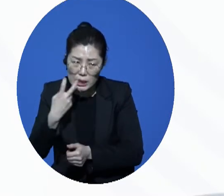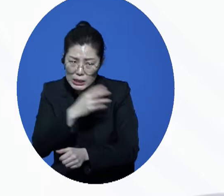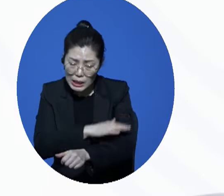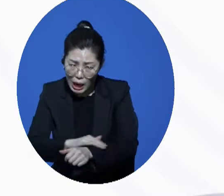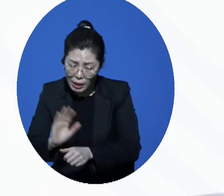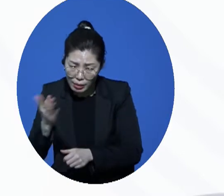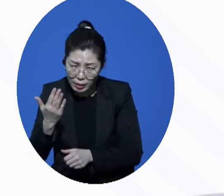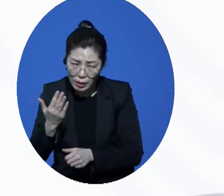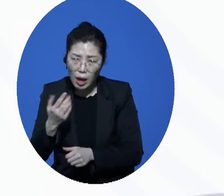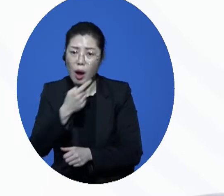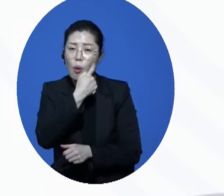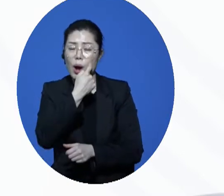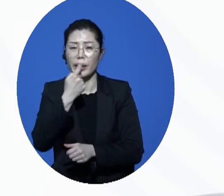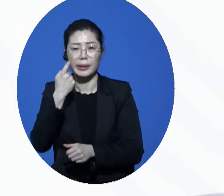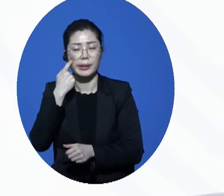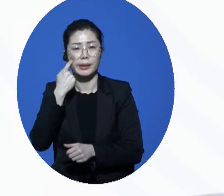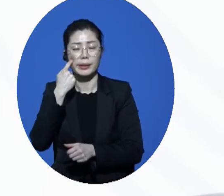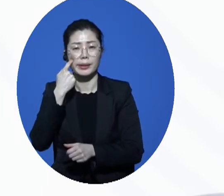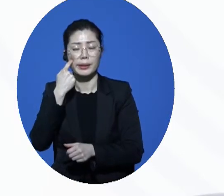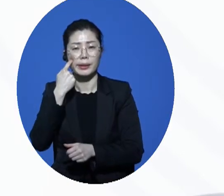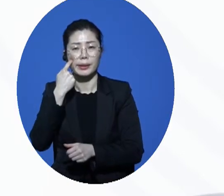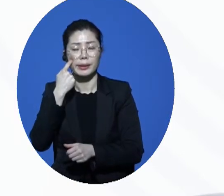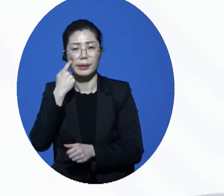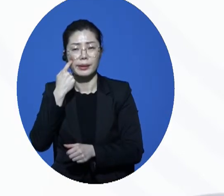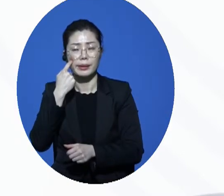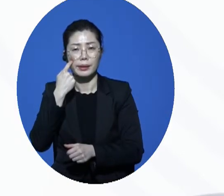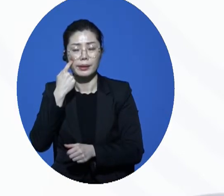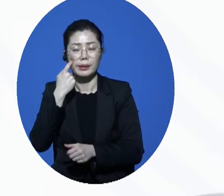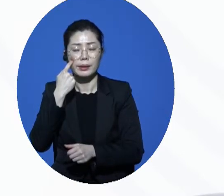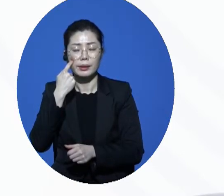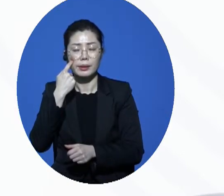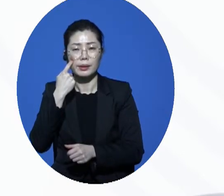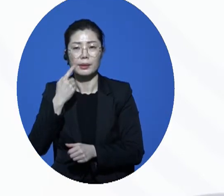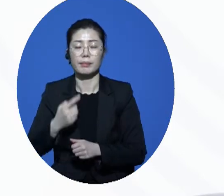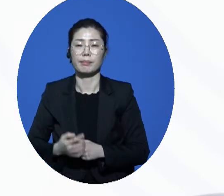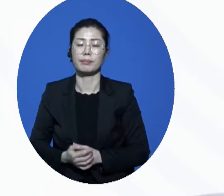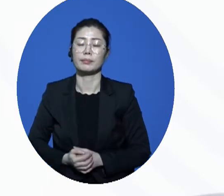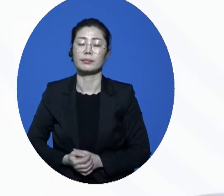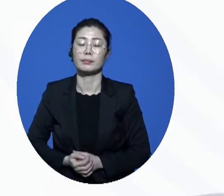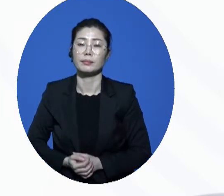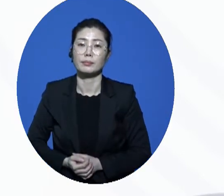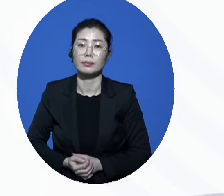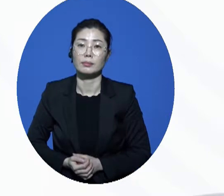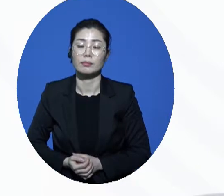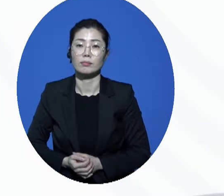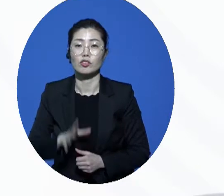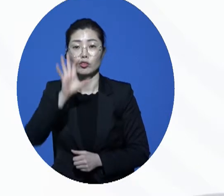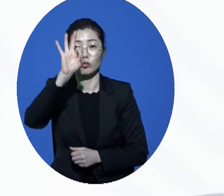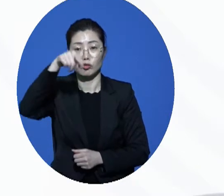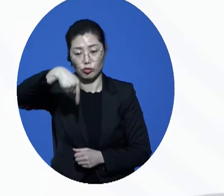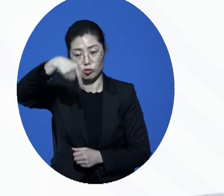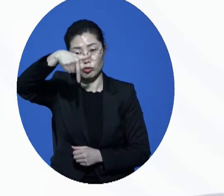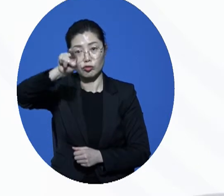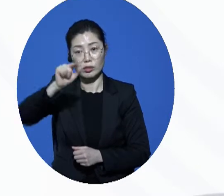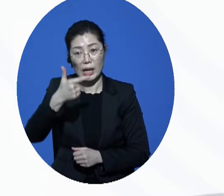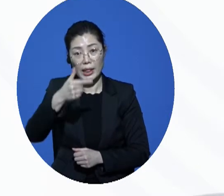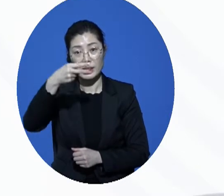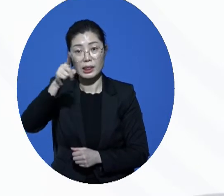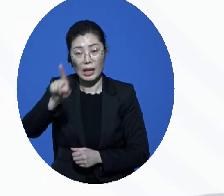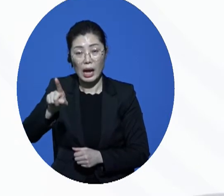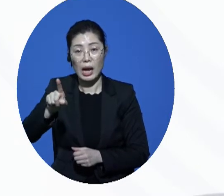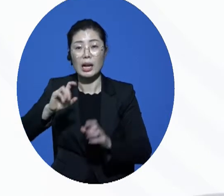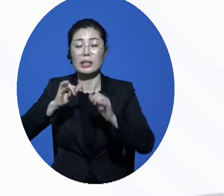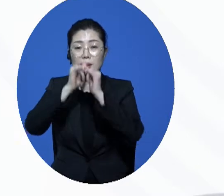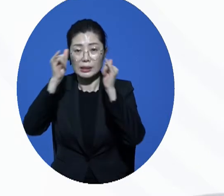심리적 영향에 대해서 과소평가되었다라는 그런 응답 결과도 들은 바 있습니다. 그다음 우간다의 사례에 대해서 말씀을 드리자면 격리와